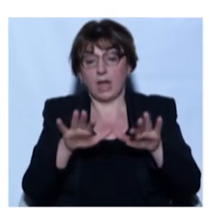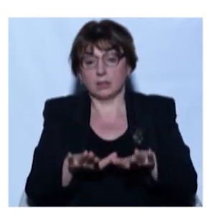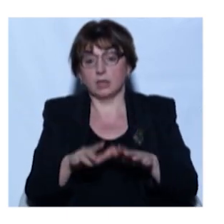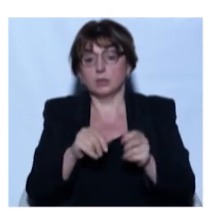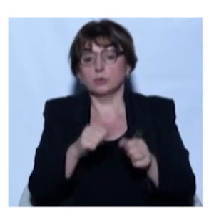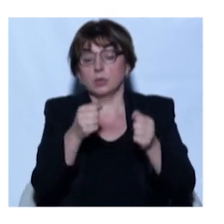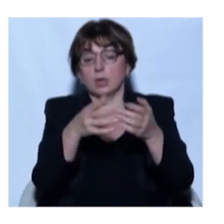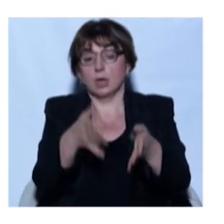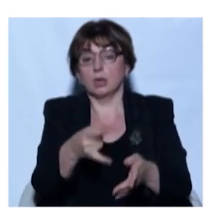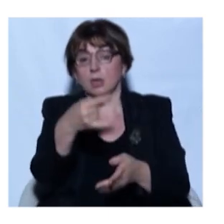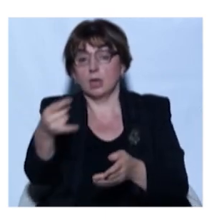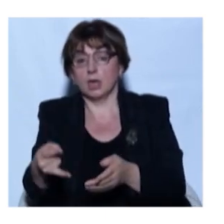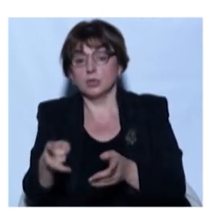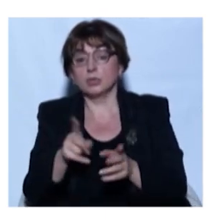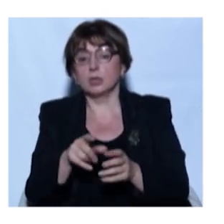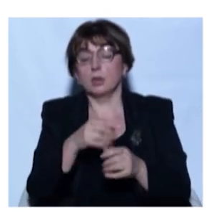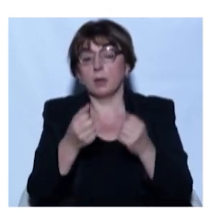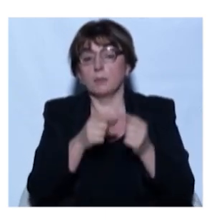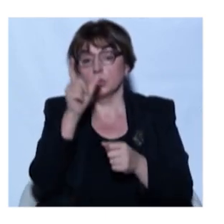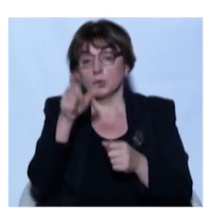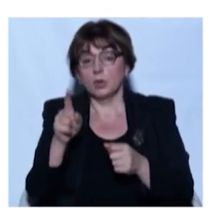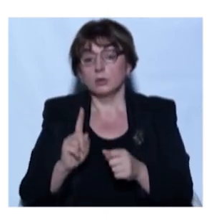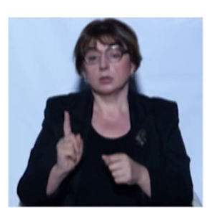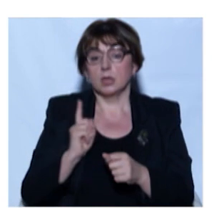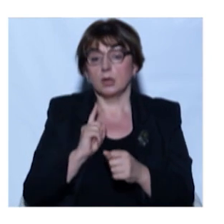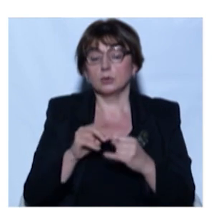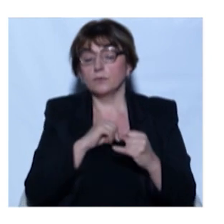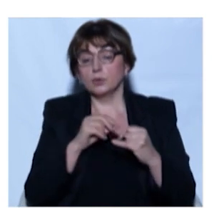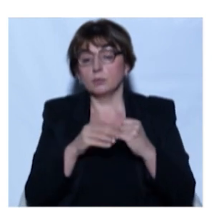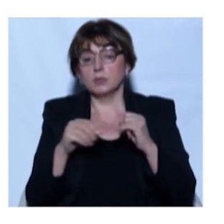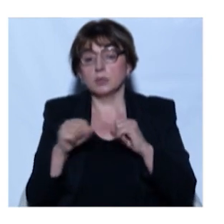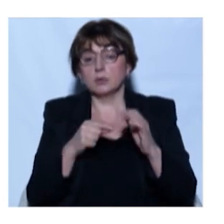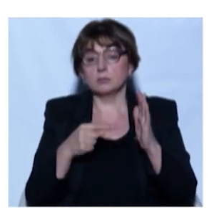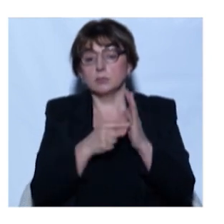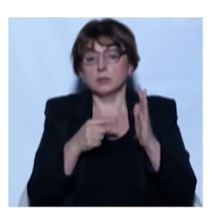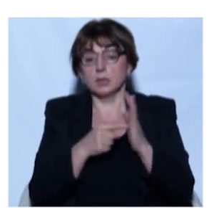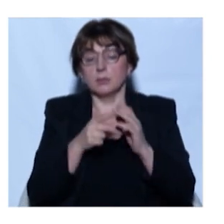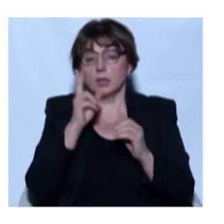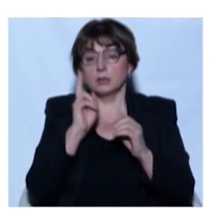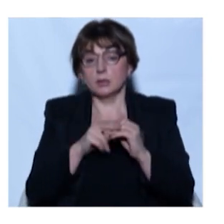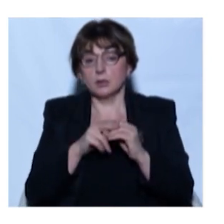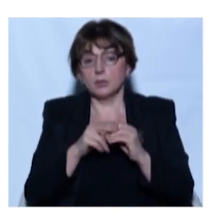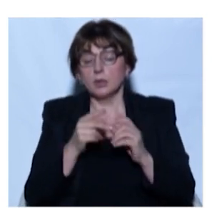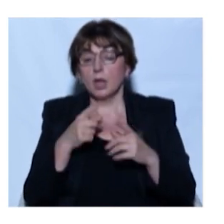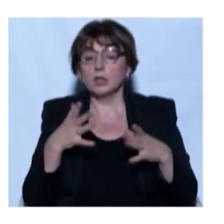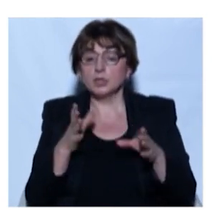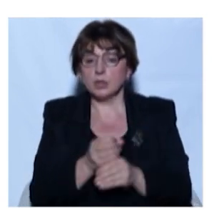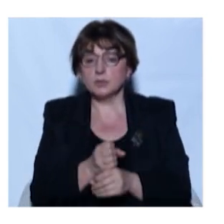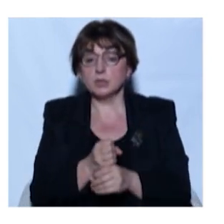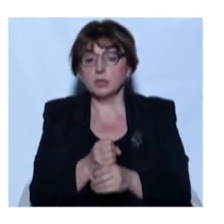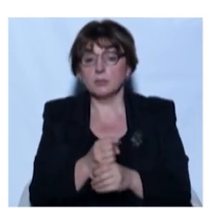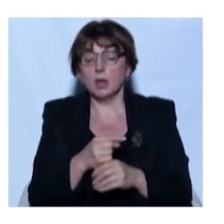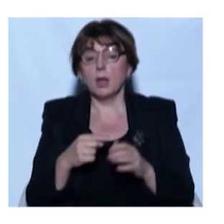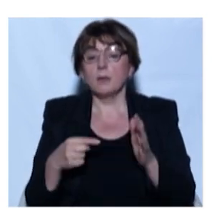დააყენოთ, ვინც იქნება მძღოლი, და დაელოდოთ, სანამ ბიძგები არ დასრულება ან თუნდაც არ შემცირდება.